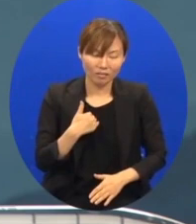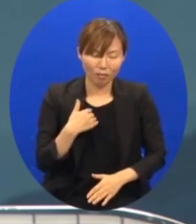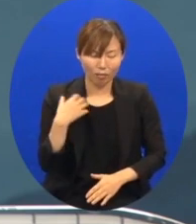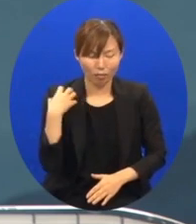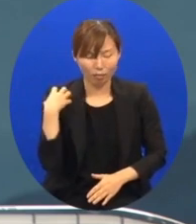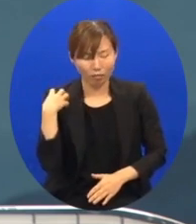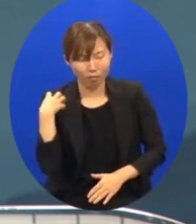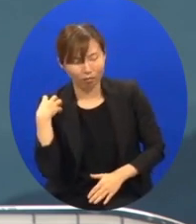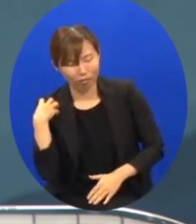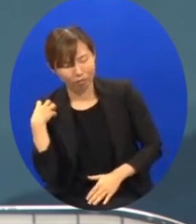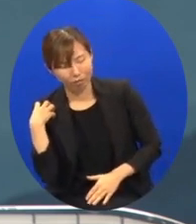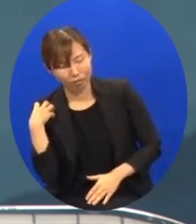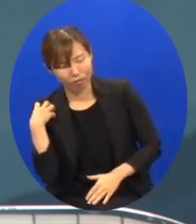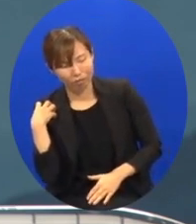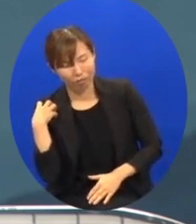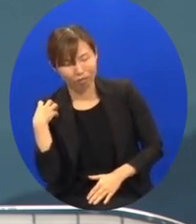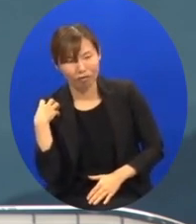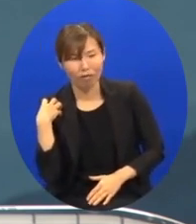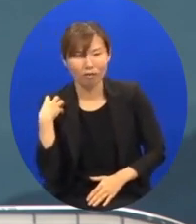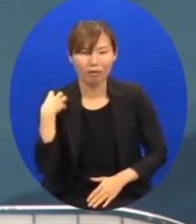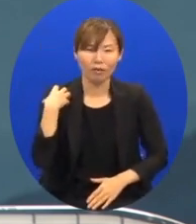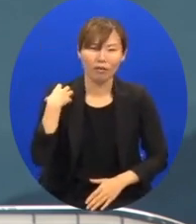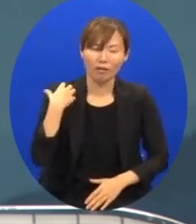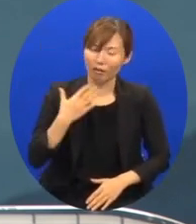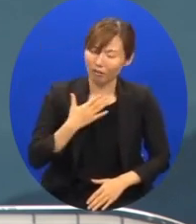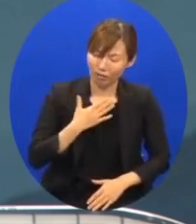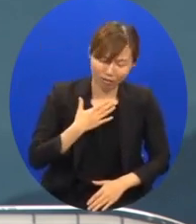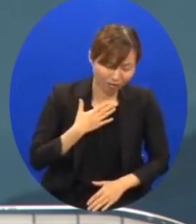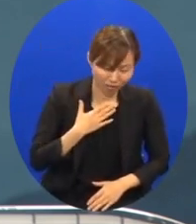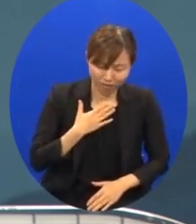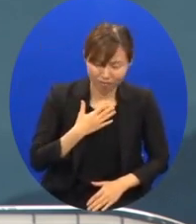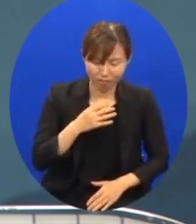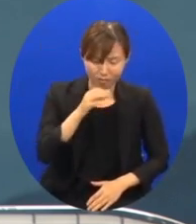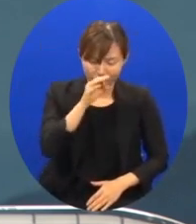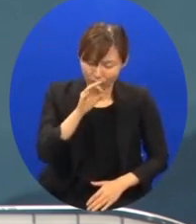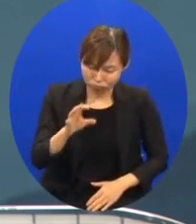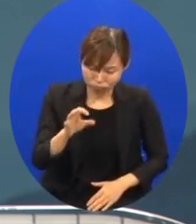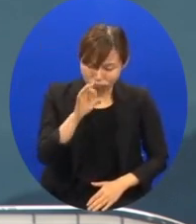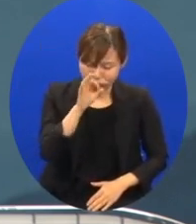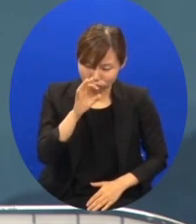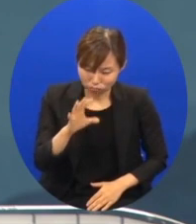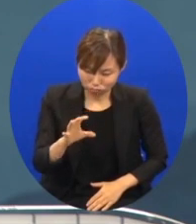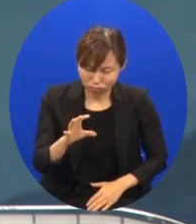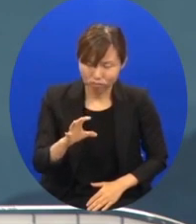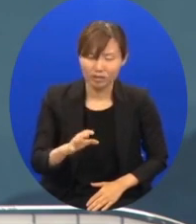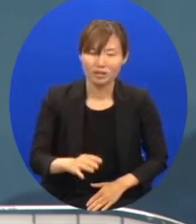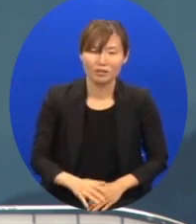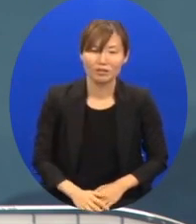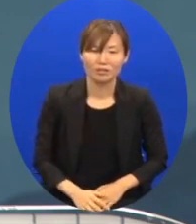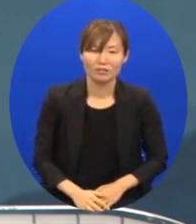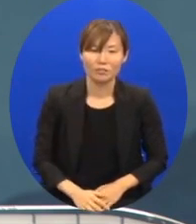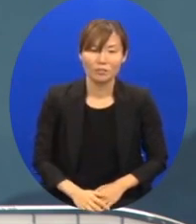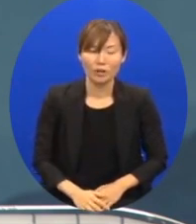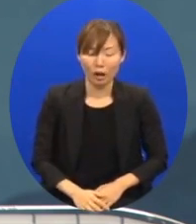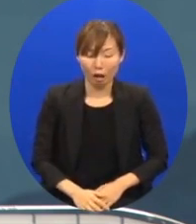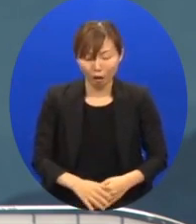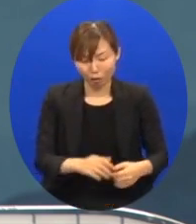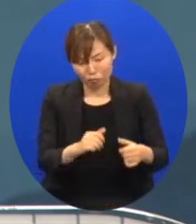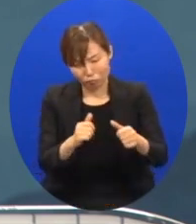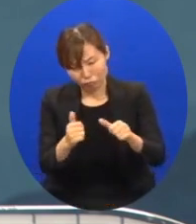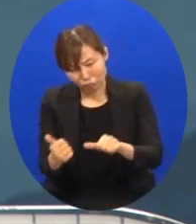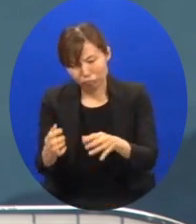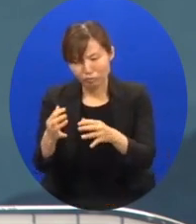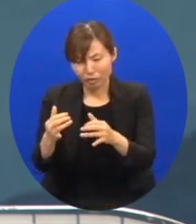아니었어요 마치 죽은 사람을 살려내라 그런 것과 똑같이 느껴졌어 죽은 교회를 다시